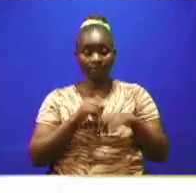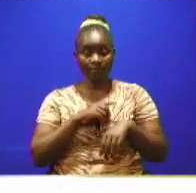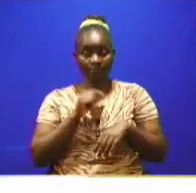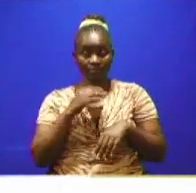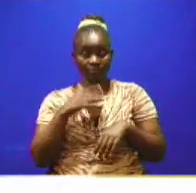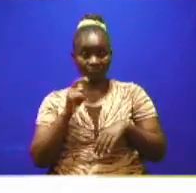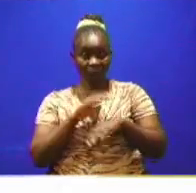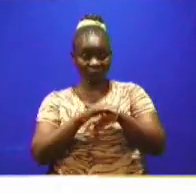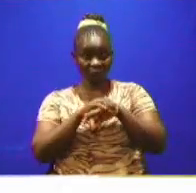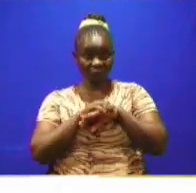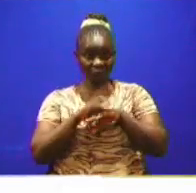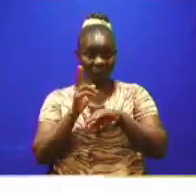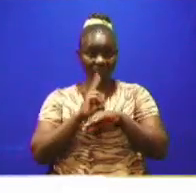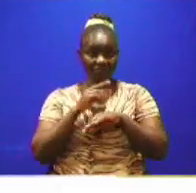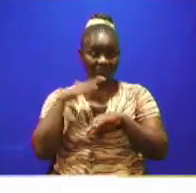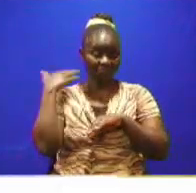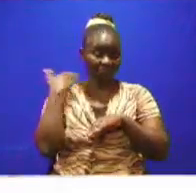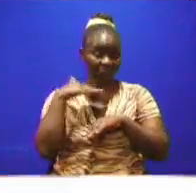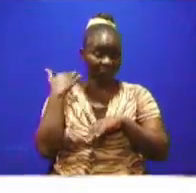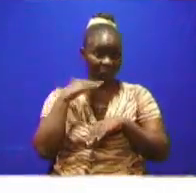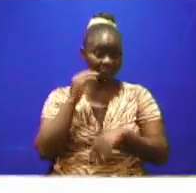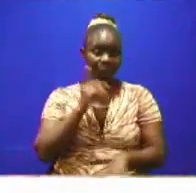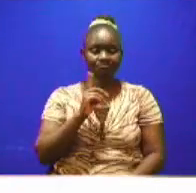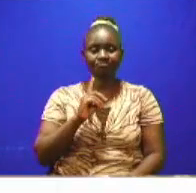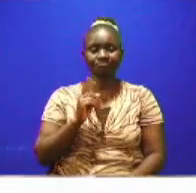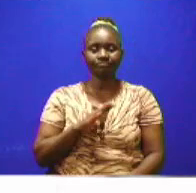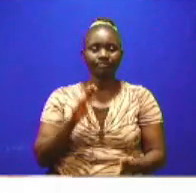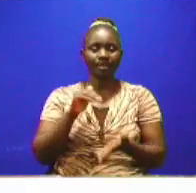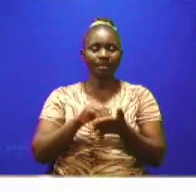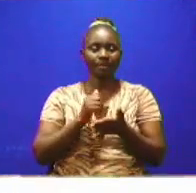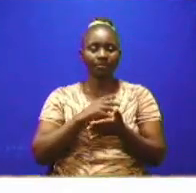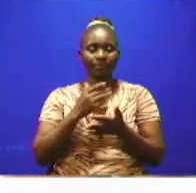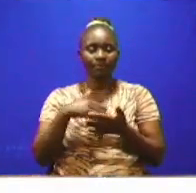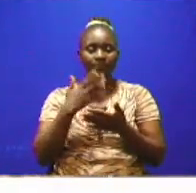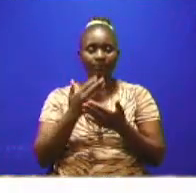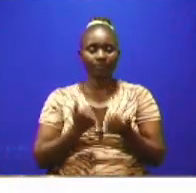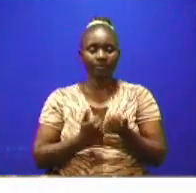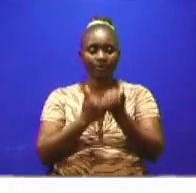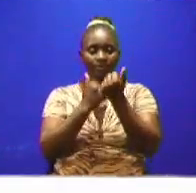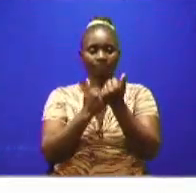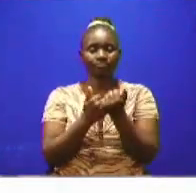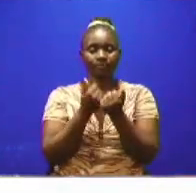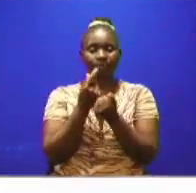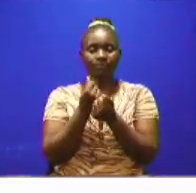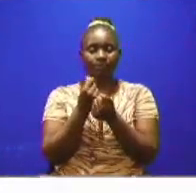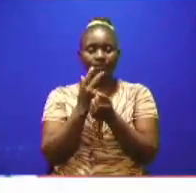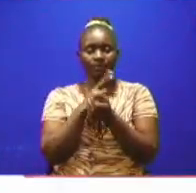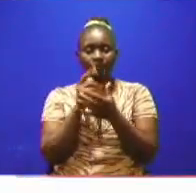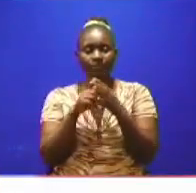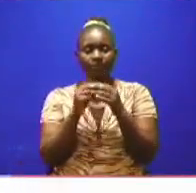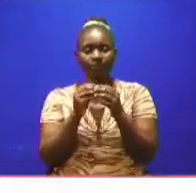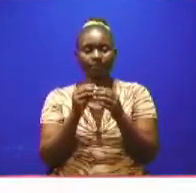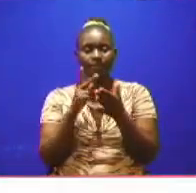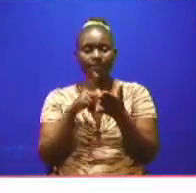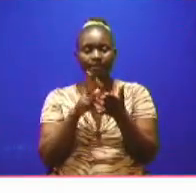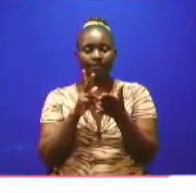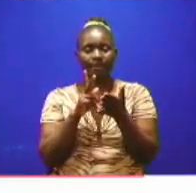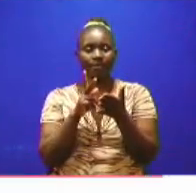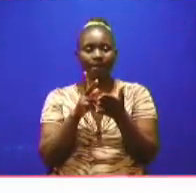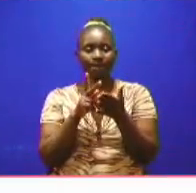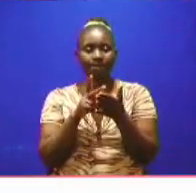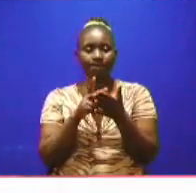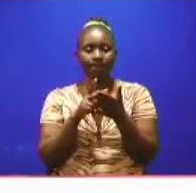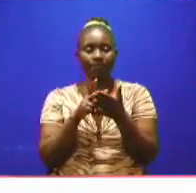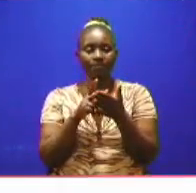atikende toko tumia senge njo, ndugu ativindu. Boigo nikobaina na okokonya kwechibesa, chila konye guwaka na ensemo ye school fees